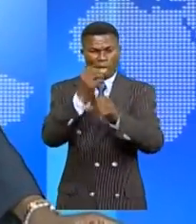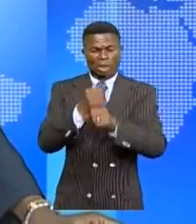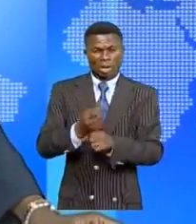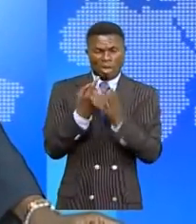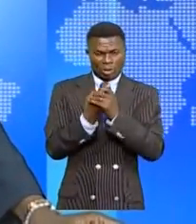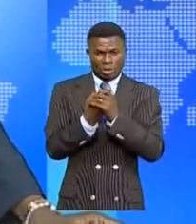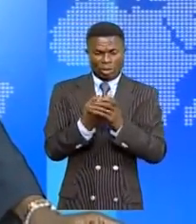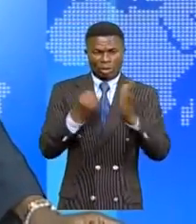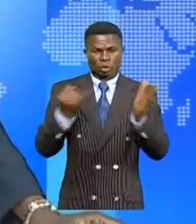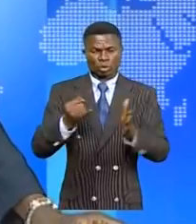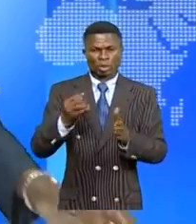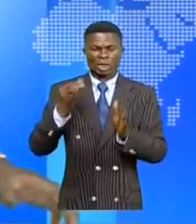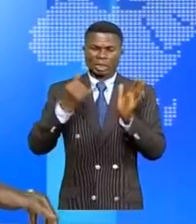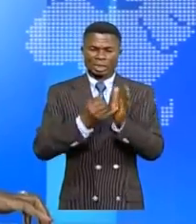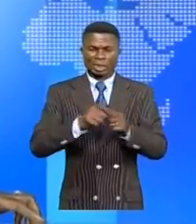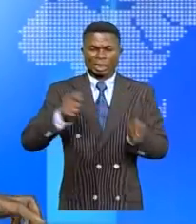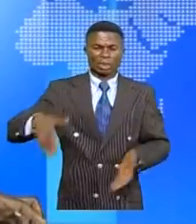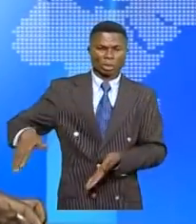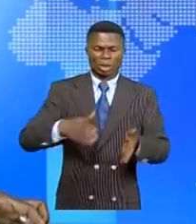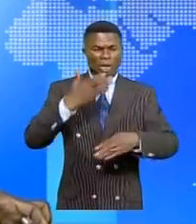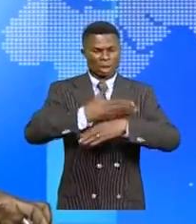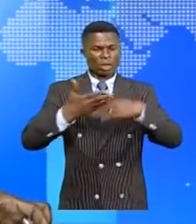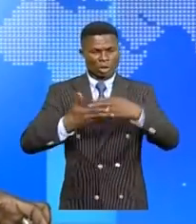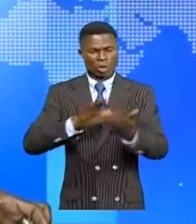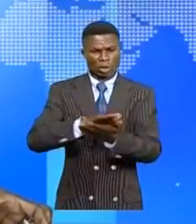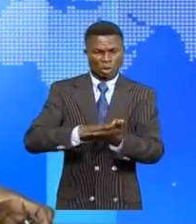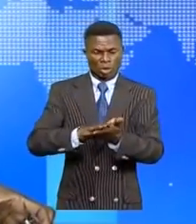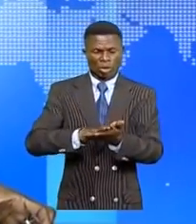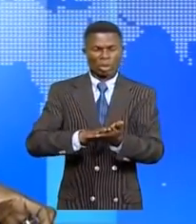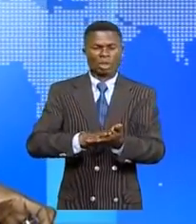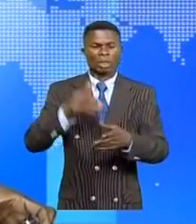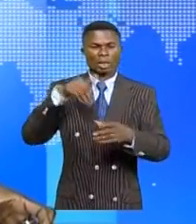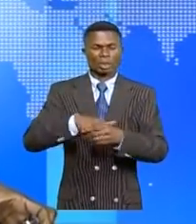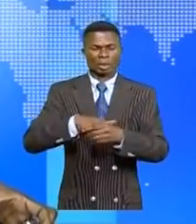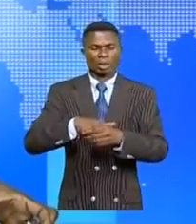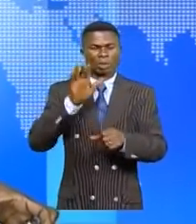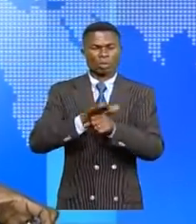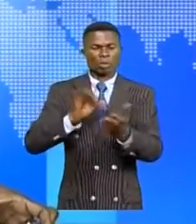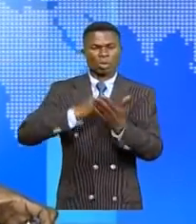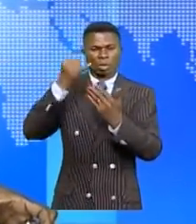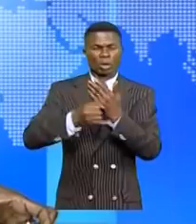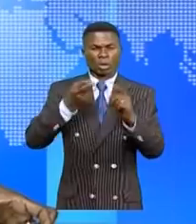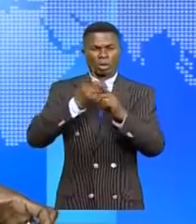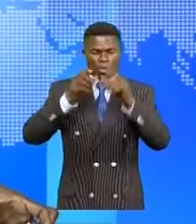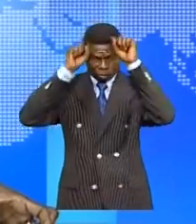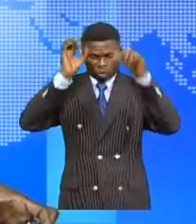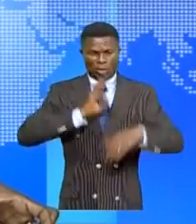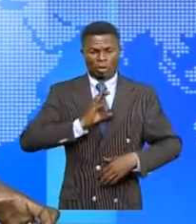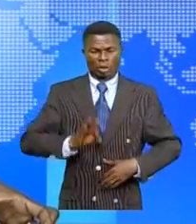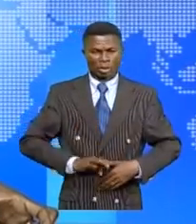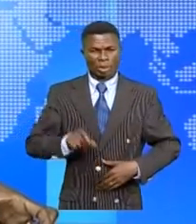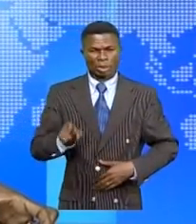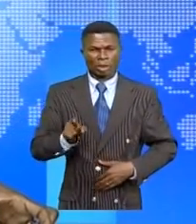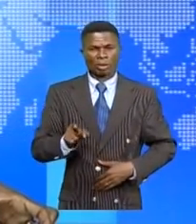bientôt de 66 km de voirie à réhabiliter et moderniser à travers des différents projets initiés par le chef de l'État,